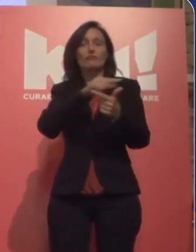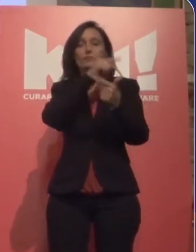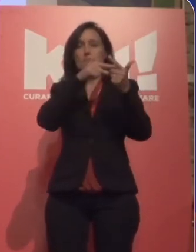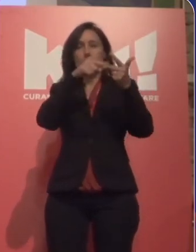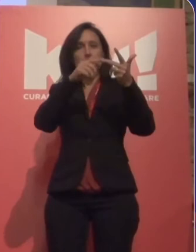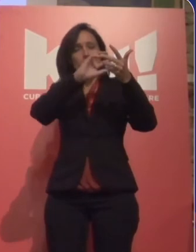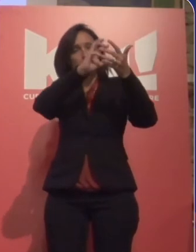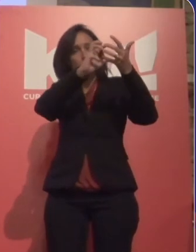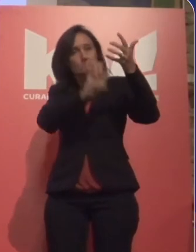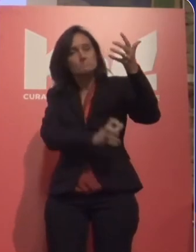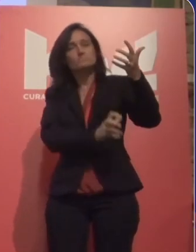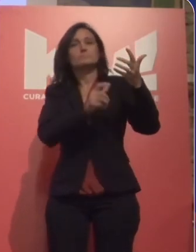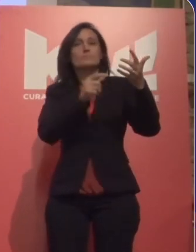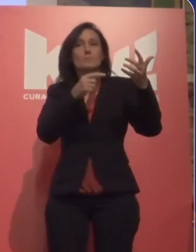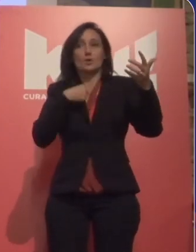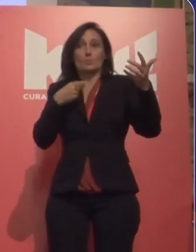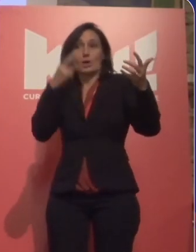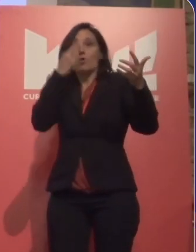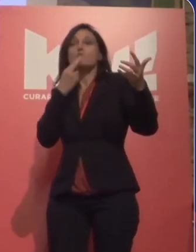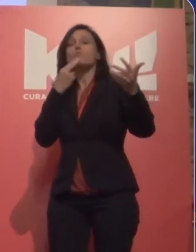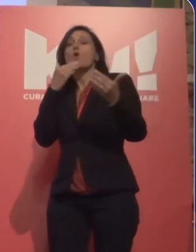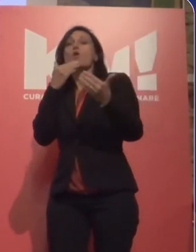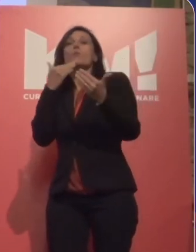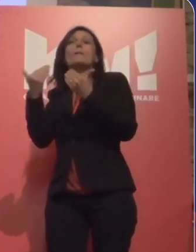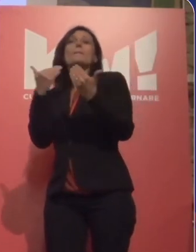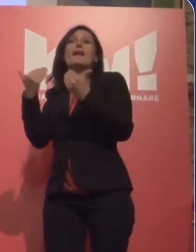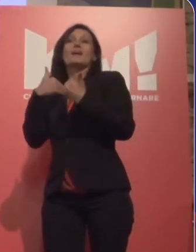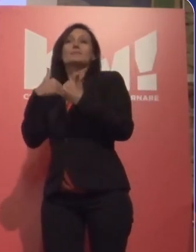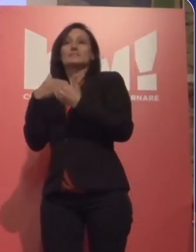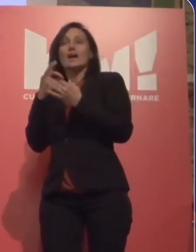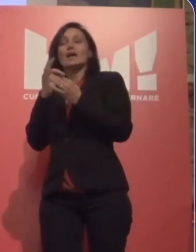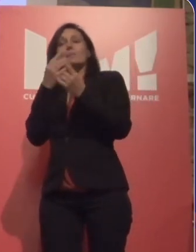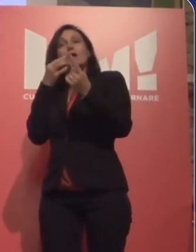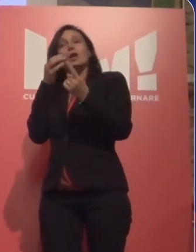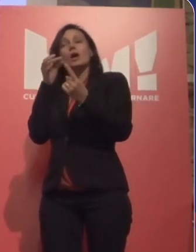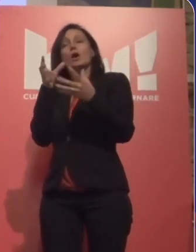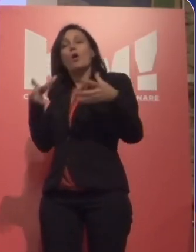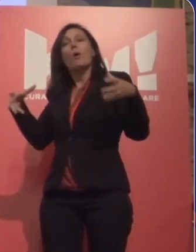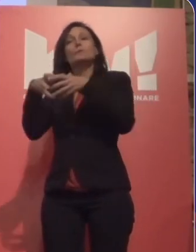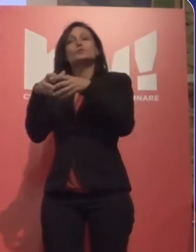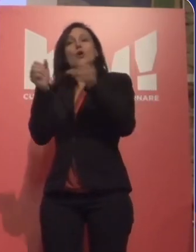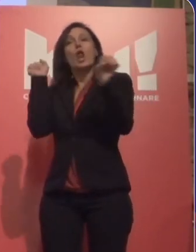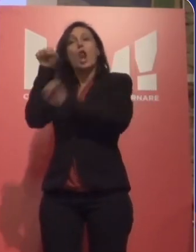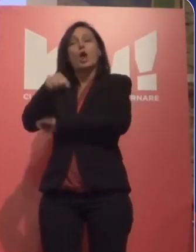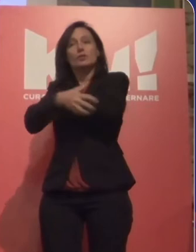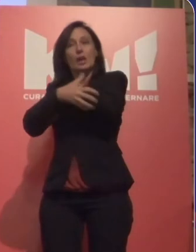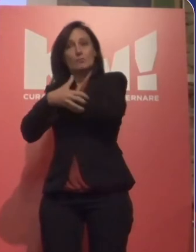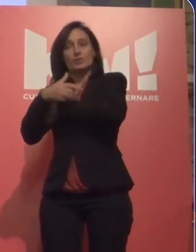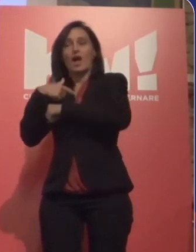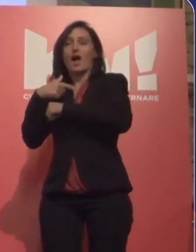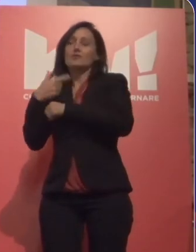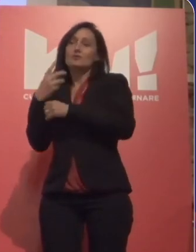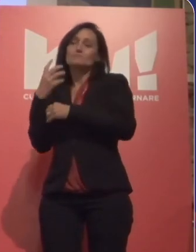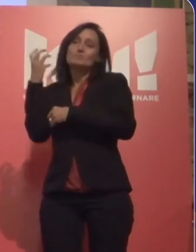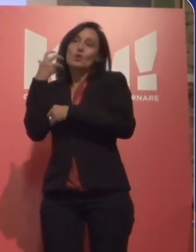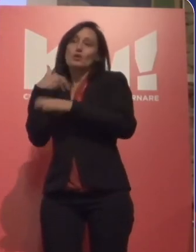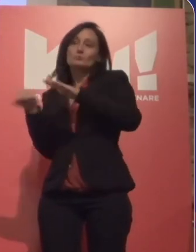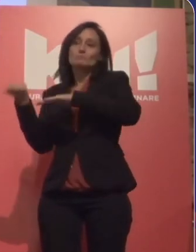sulla lotta alla povertà che ho l'onore di presiedere sono numeri che indicano delle tendenze